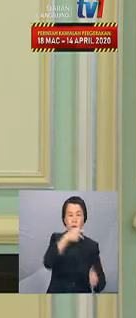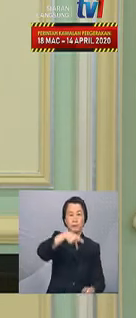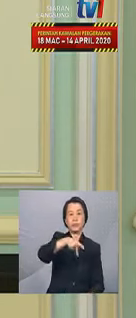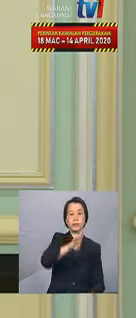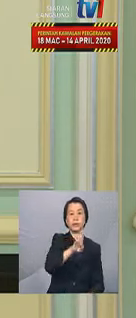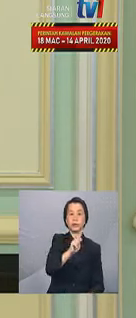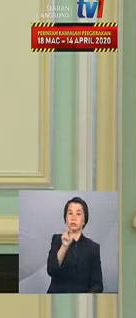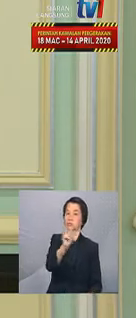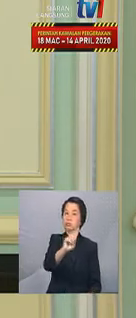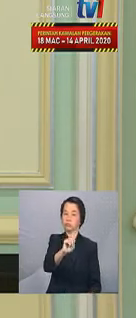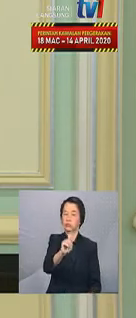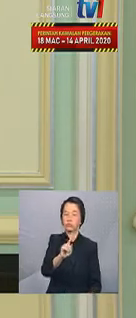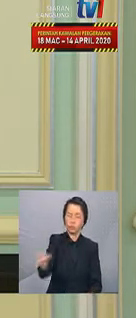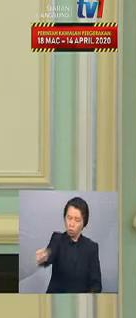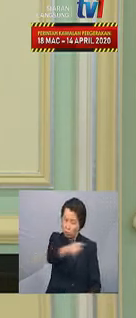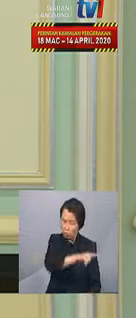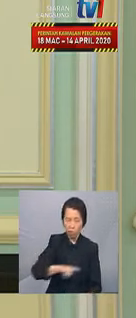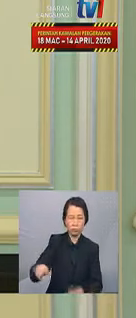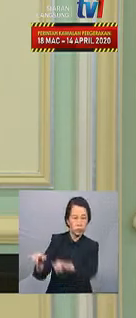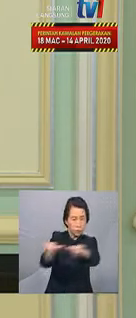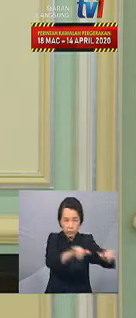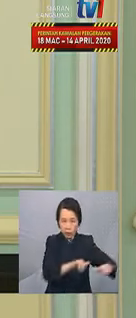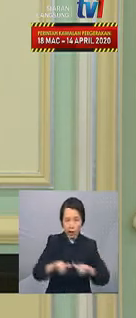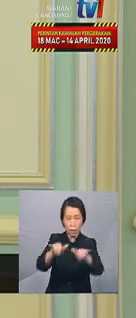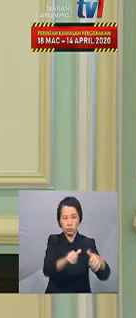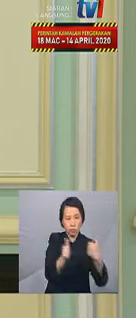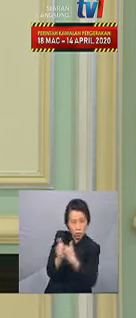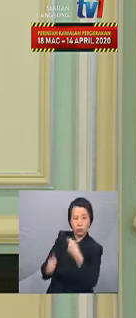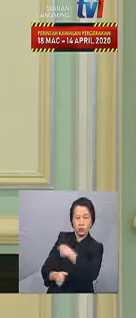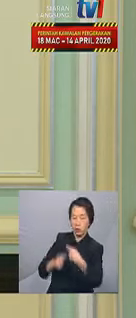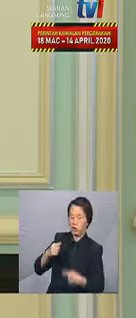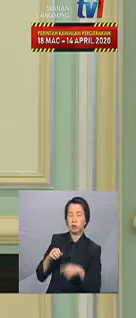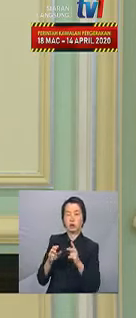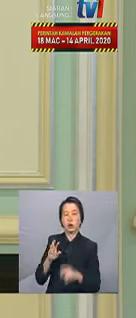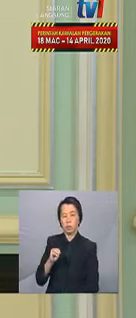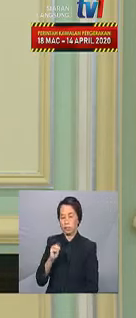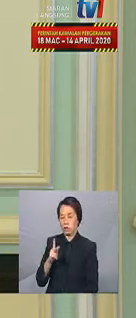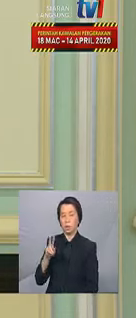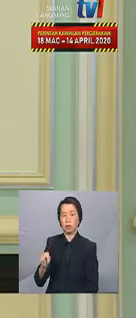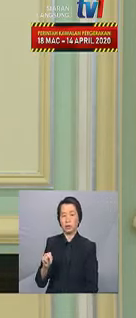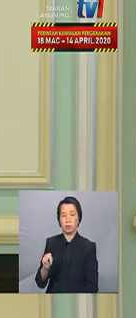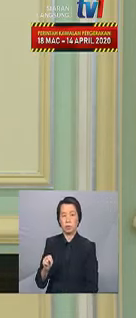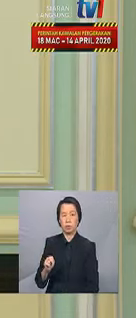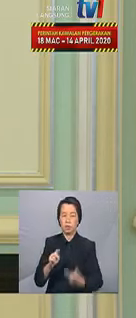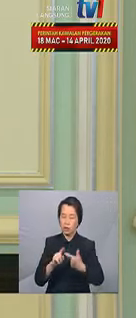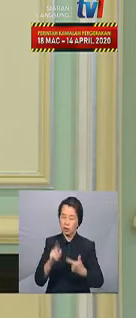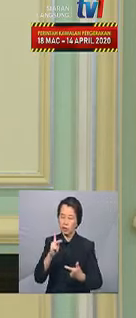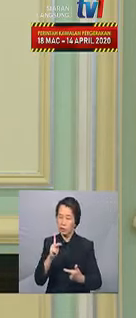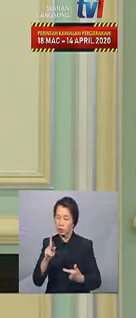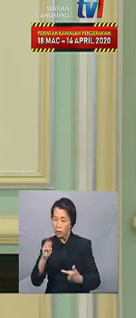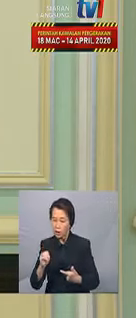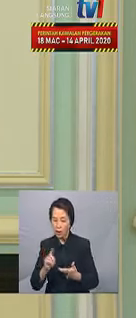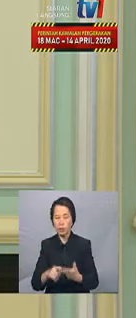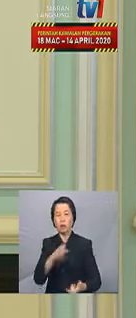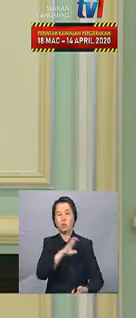kita selaraskan supaya segala bantuan dan sokongan daripada pihak Kementerian Kesihatan, daripada